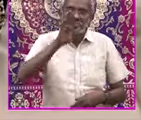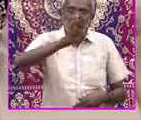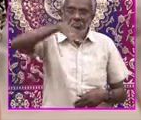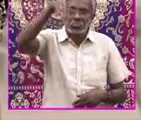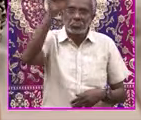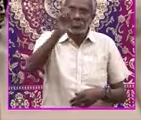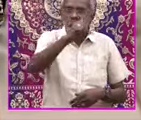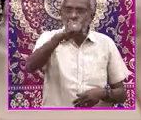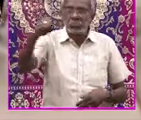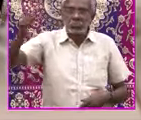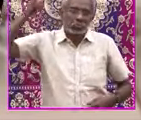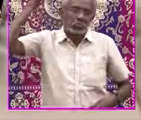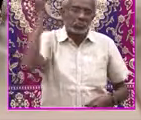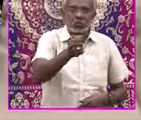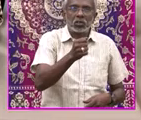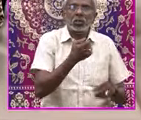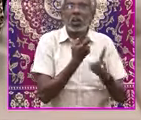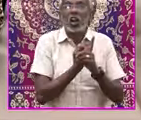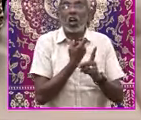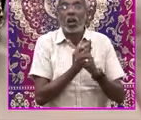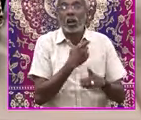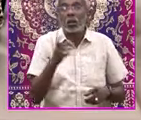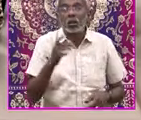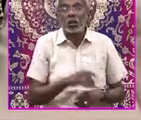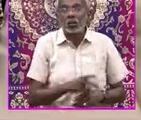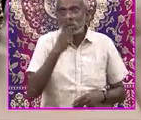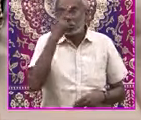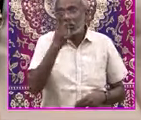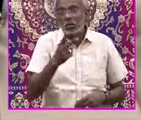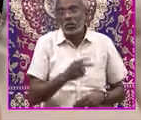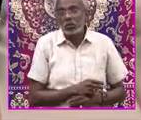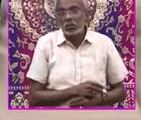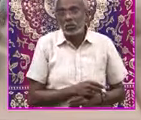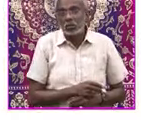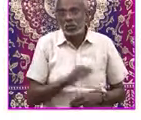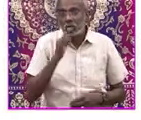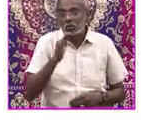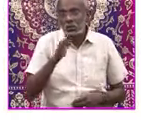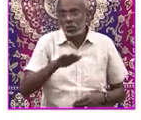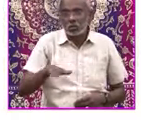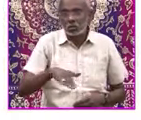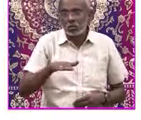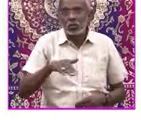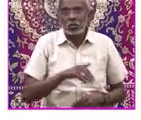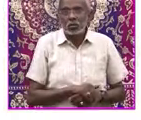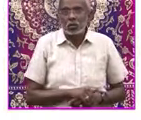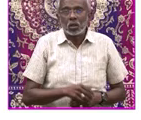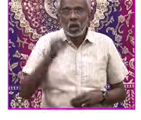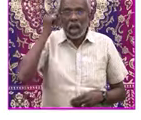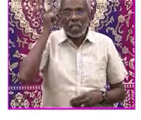கருணாகர தொண்டைமான். கவனிங்க மாணவர்களே, ஏன்னா இந்த பாடப்பகுதியினுடைய முக்கியமான கருத்து இதுதான். அனந்தவர்மன்